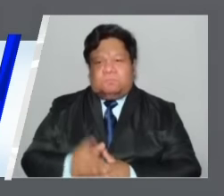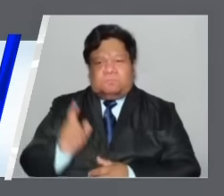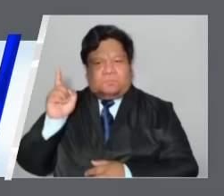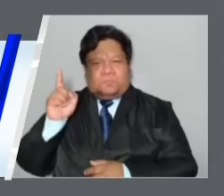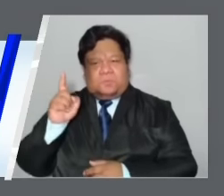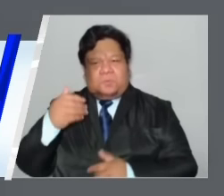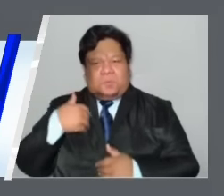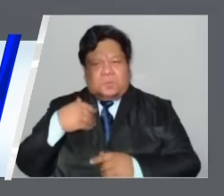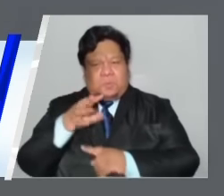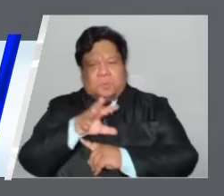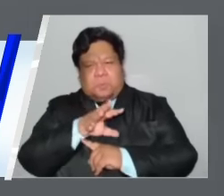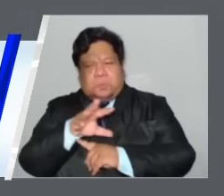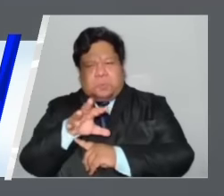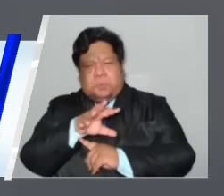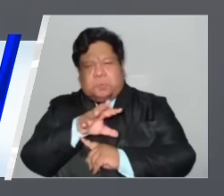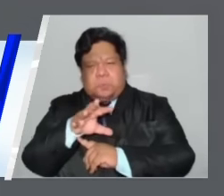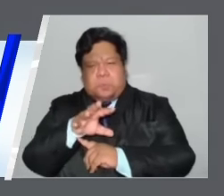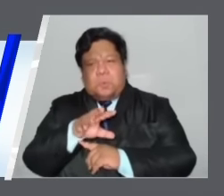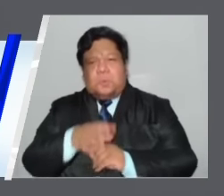Dihit!